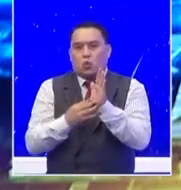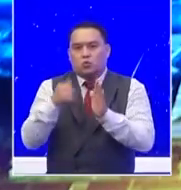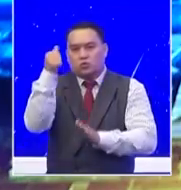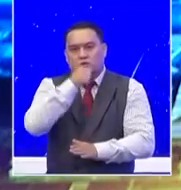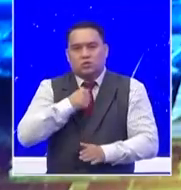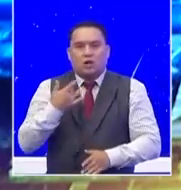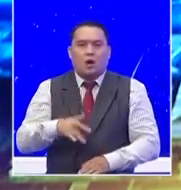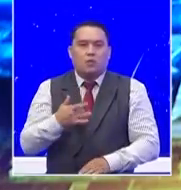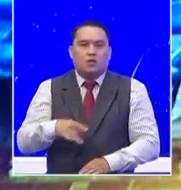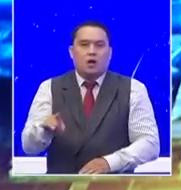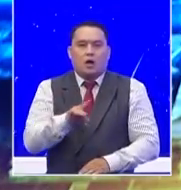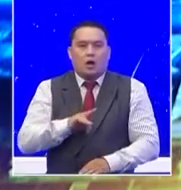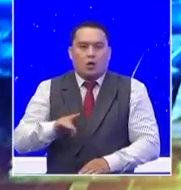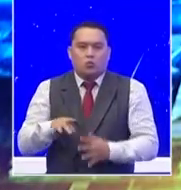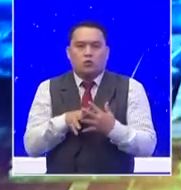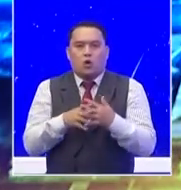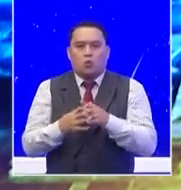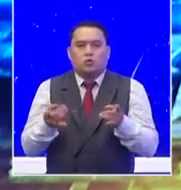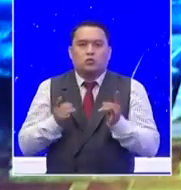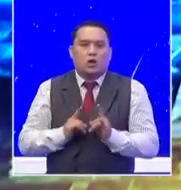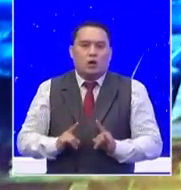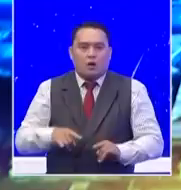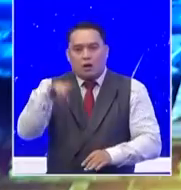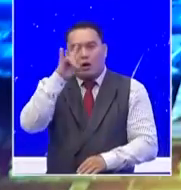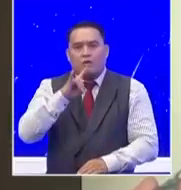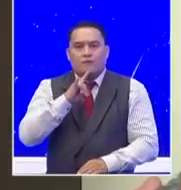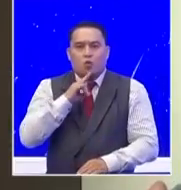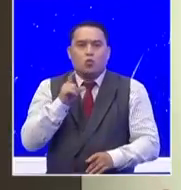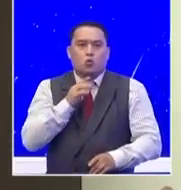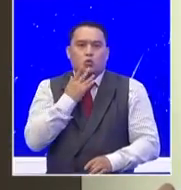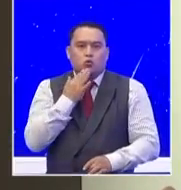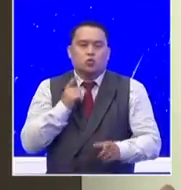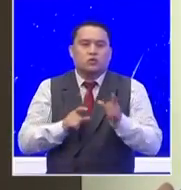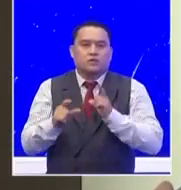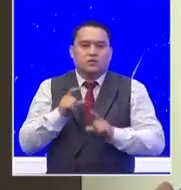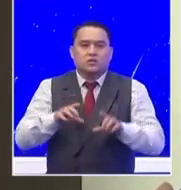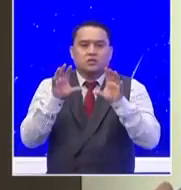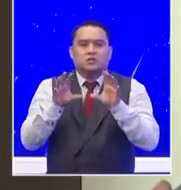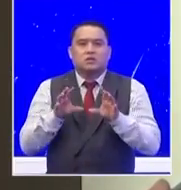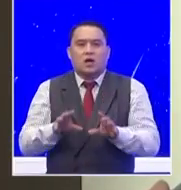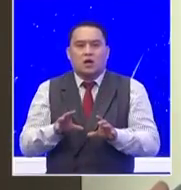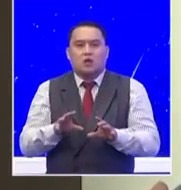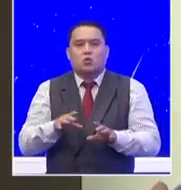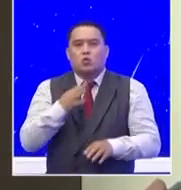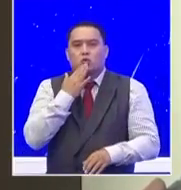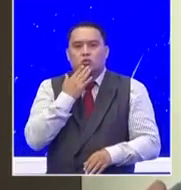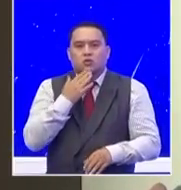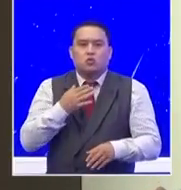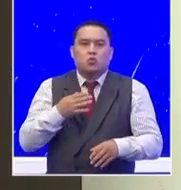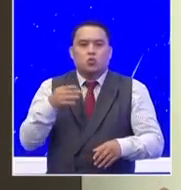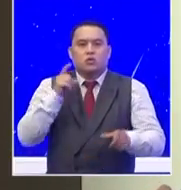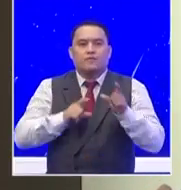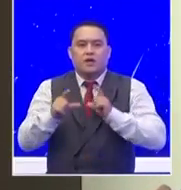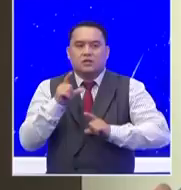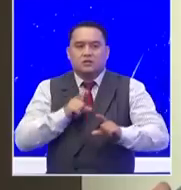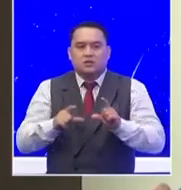1979 жылы Жамбыл ауданы Беріктас ауылында дүниеге келген. Әл-Фараби атындағы Қазақ ұлттық университетін заңгер, Қазақ ұлттық аграрлық